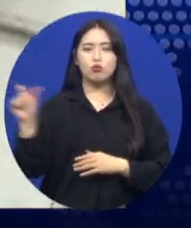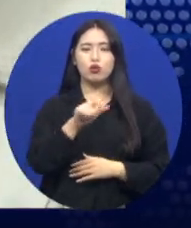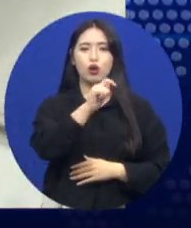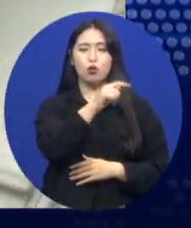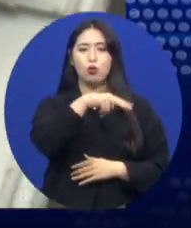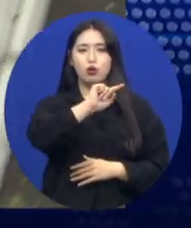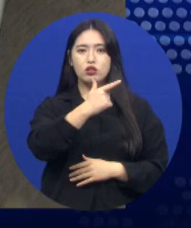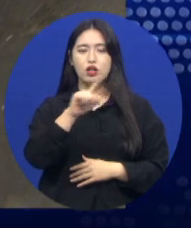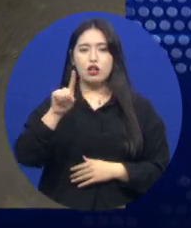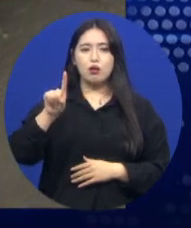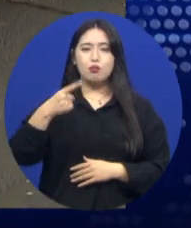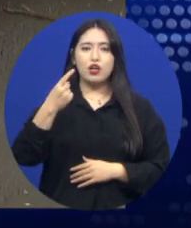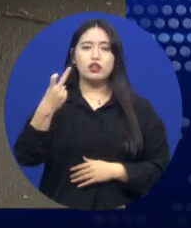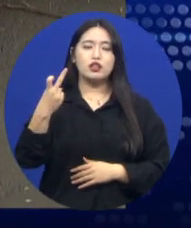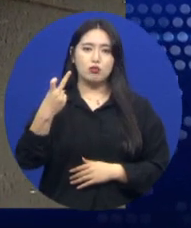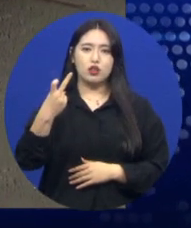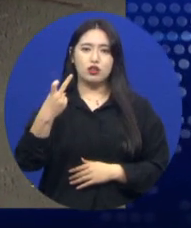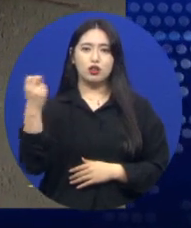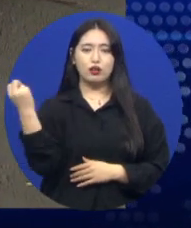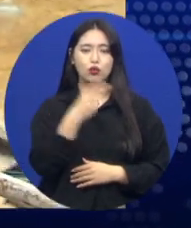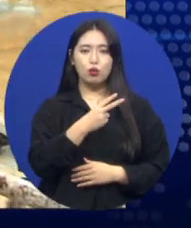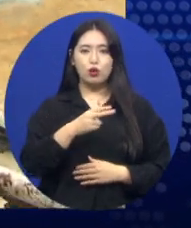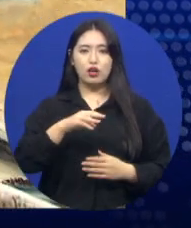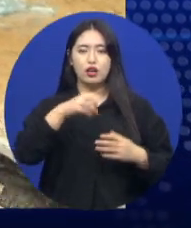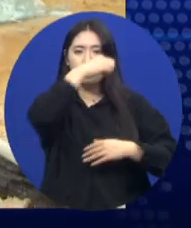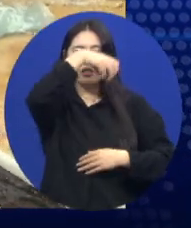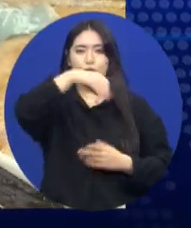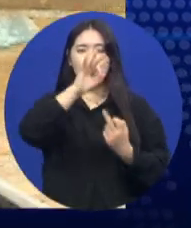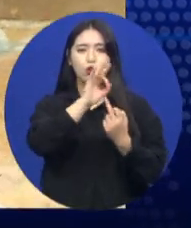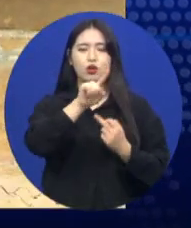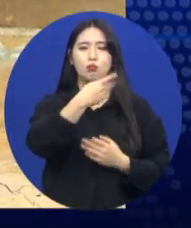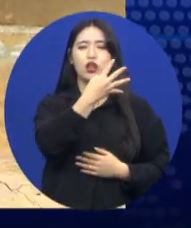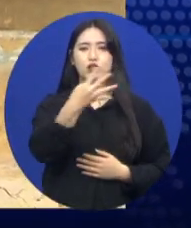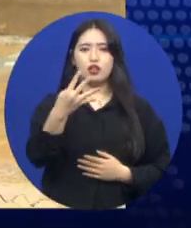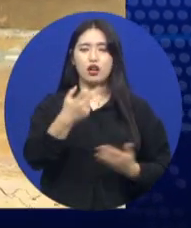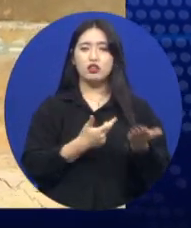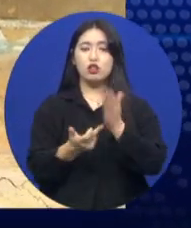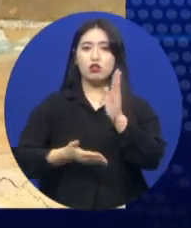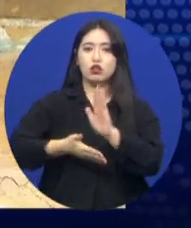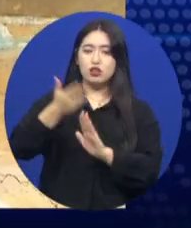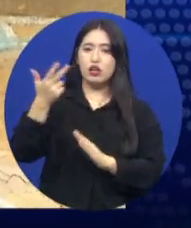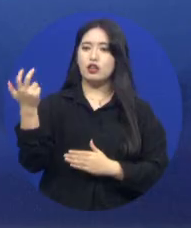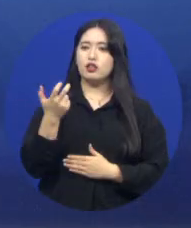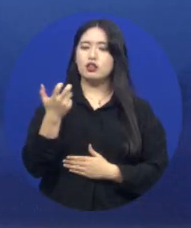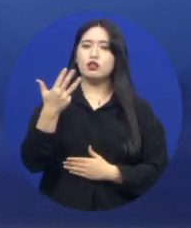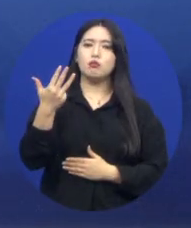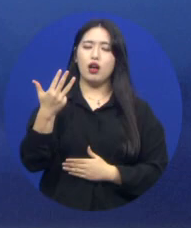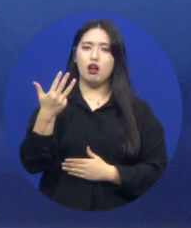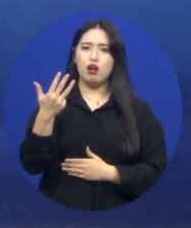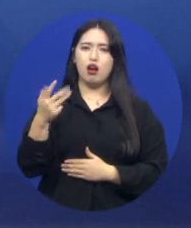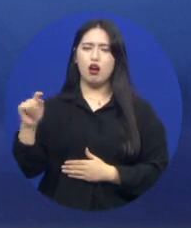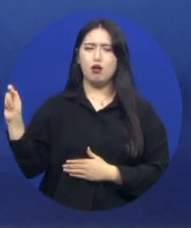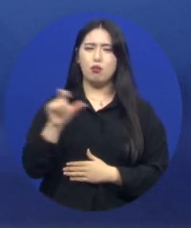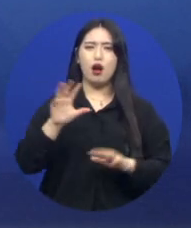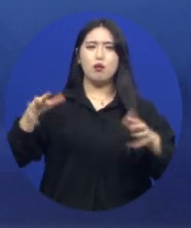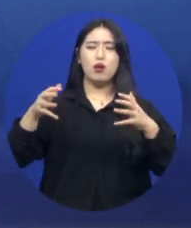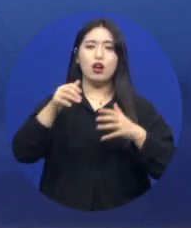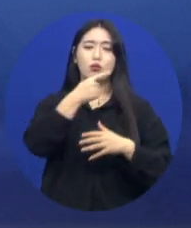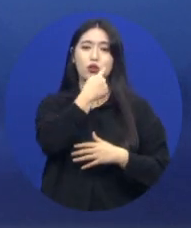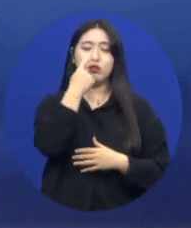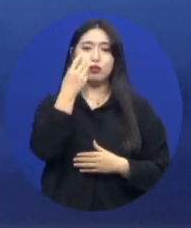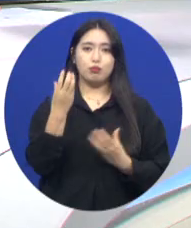시속 112km 새별오름 104 제주시에서 는 78 km 로 관측